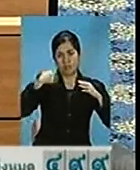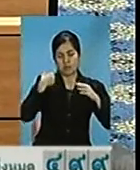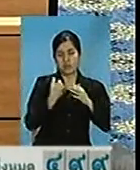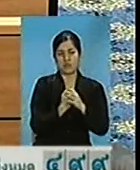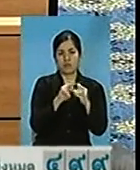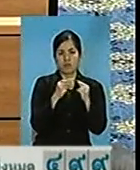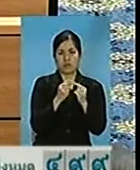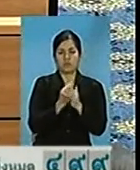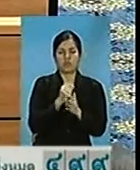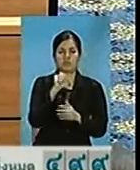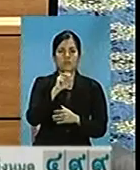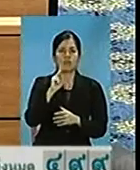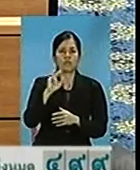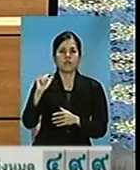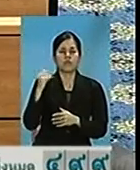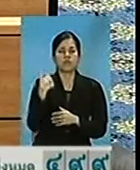งค์ไว้อย่างไ